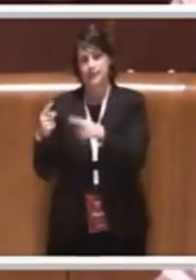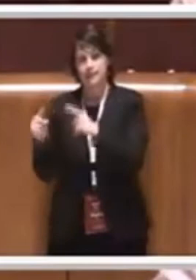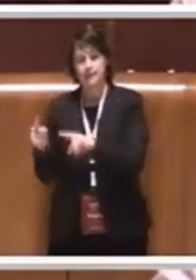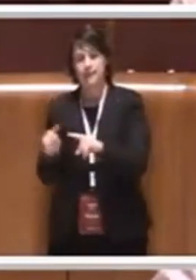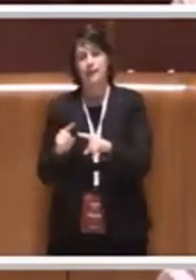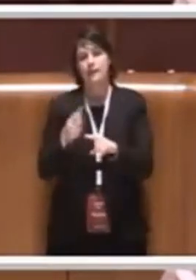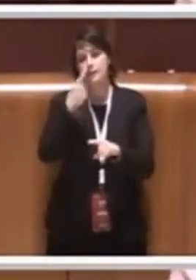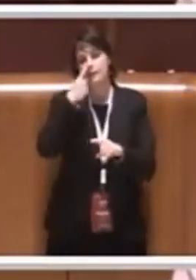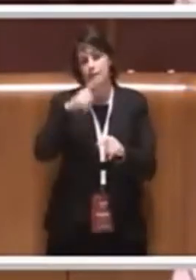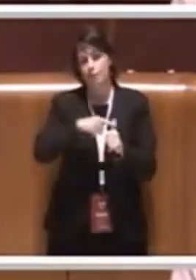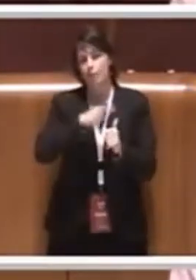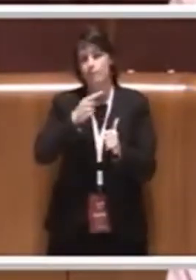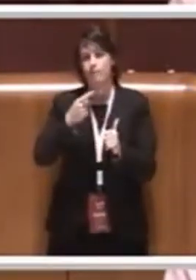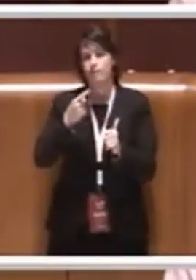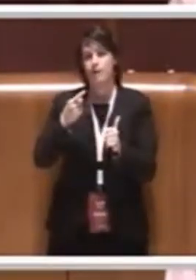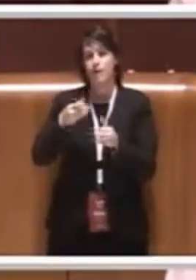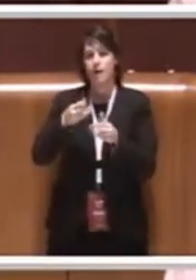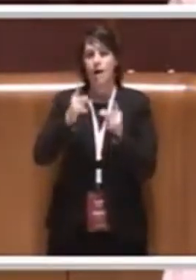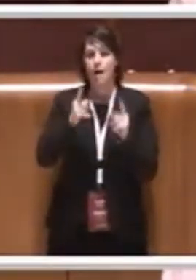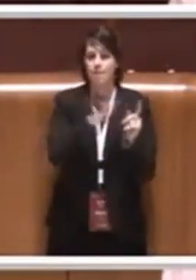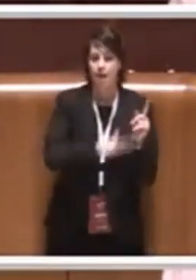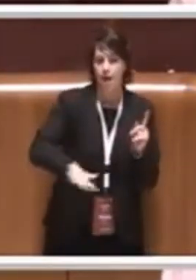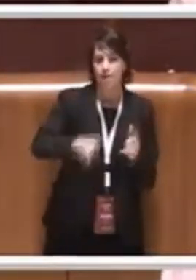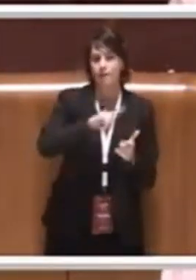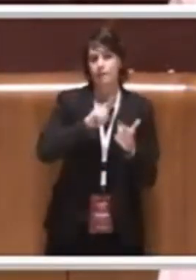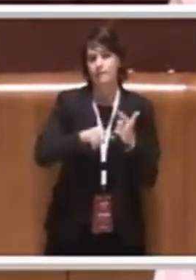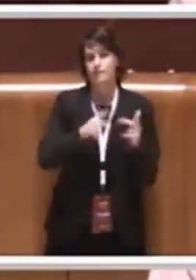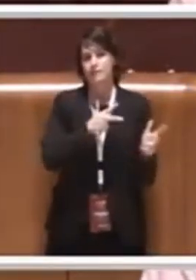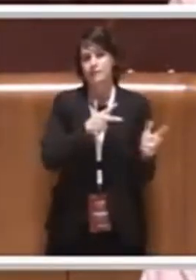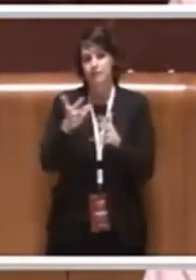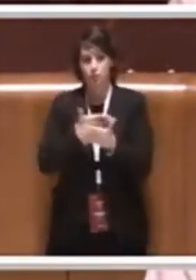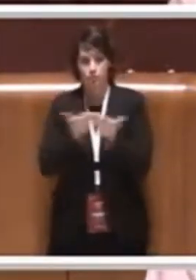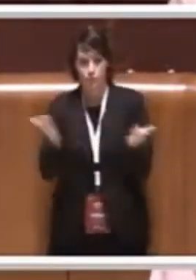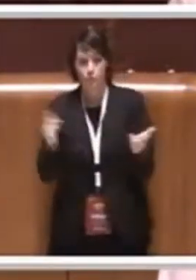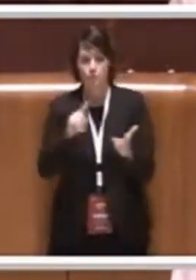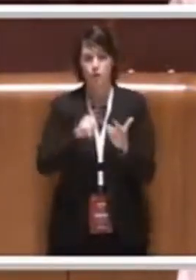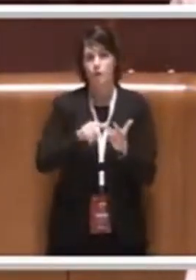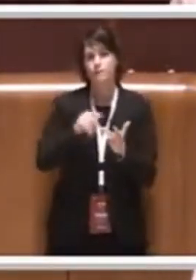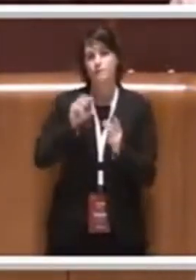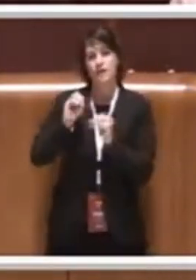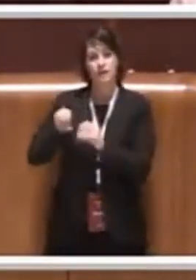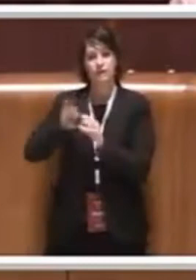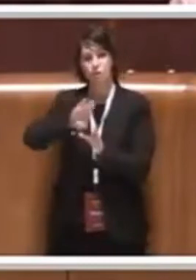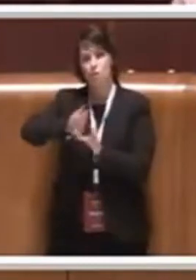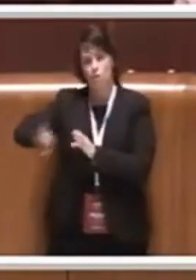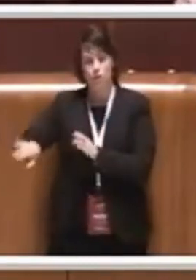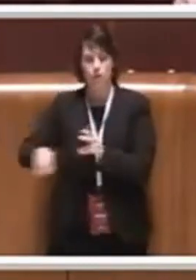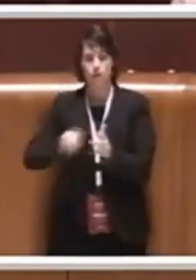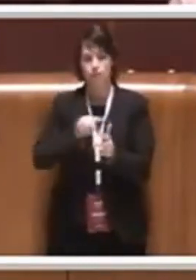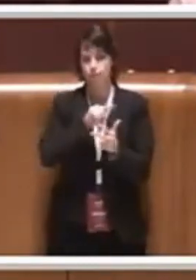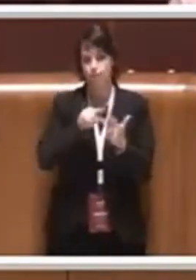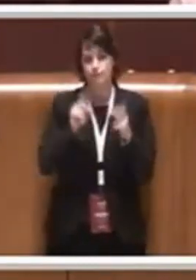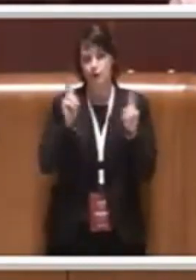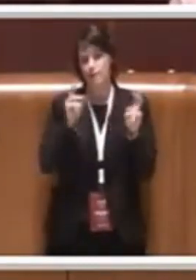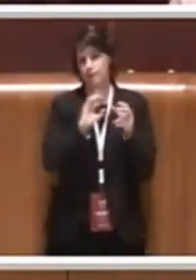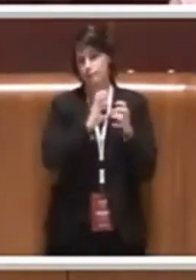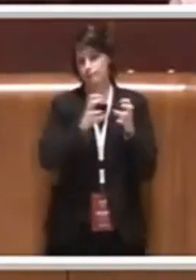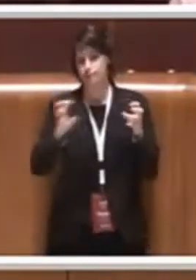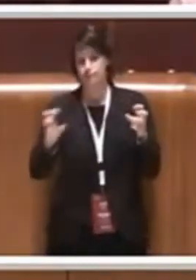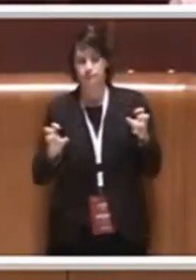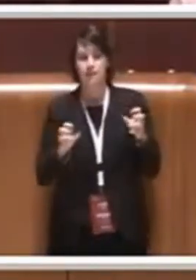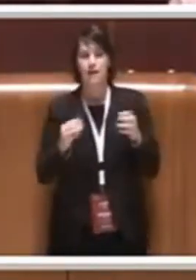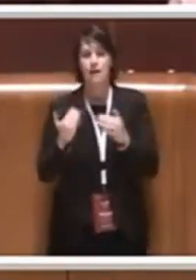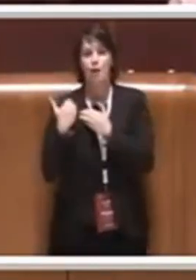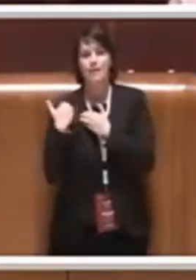rifiuti all'ambiente al trasporto pubblico. E su questo va detto che questa